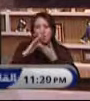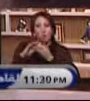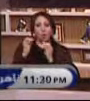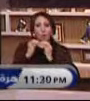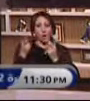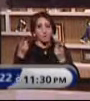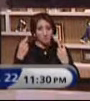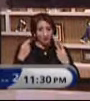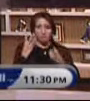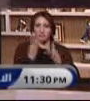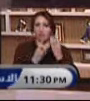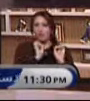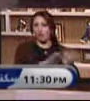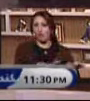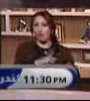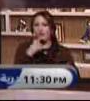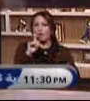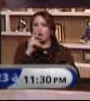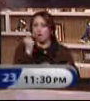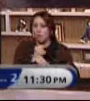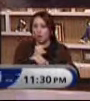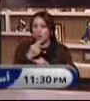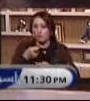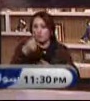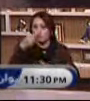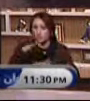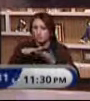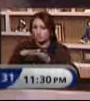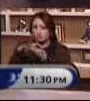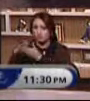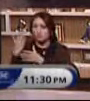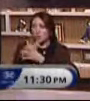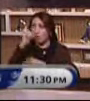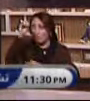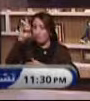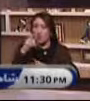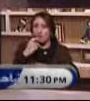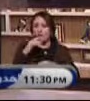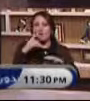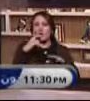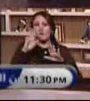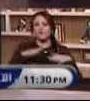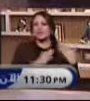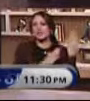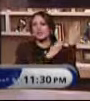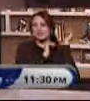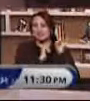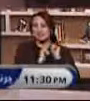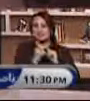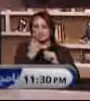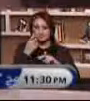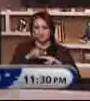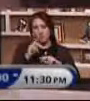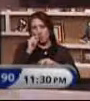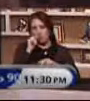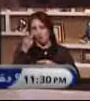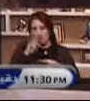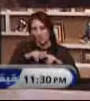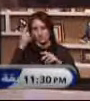طيب جميل، يكتشف انه اخر اليوم كان جالس مع زملائه وزميلاته في العمل وشعره منكوش وشكله